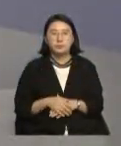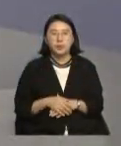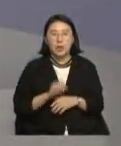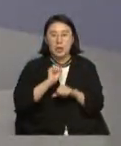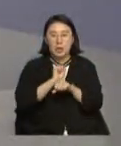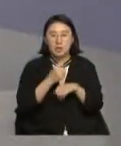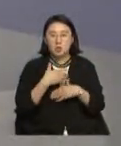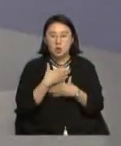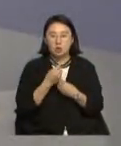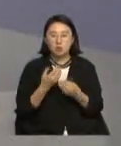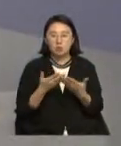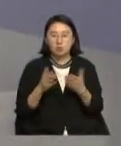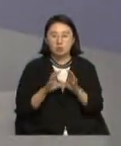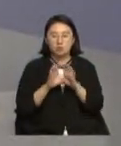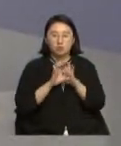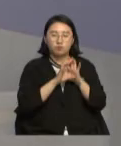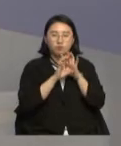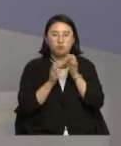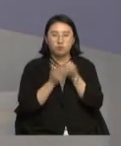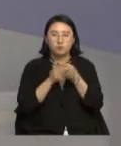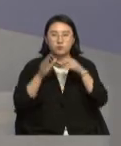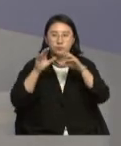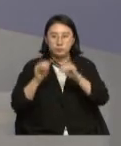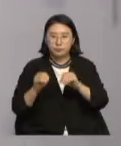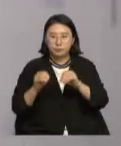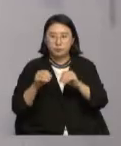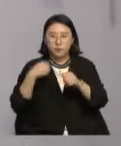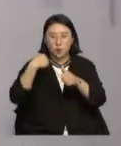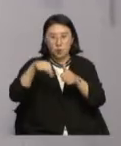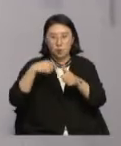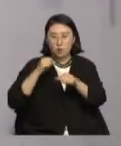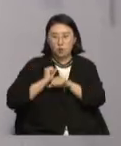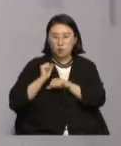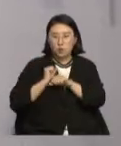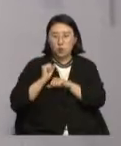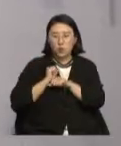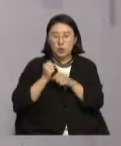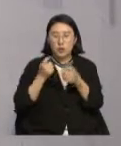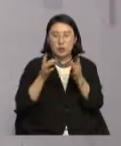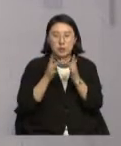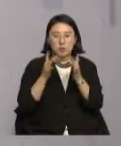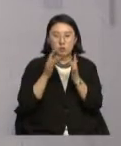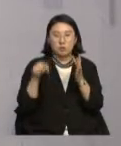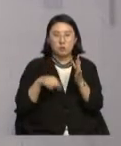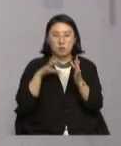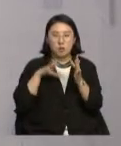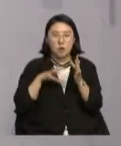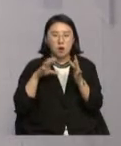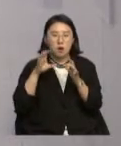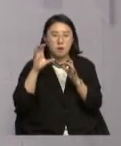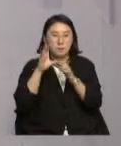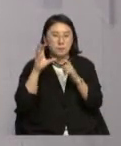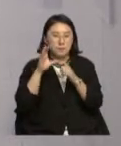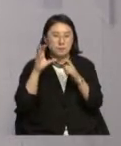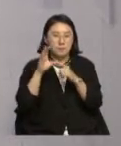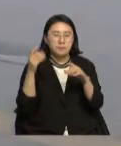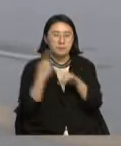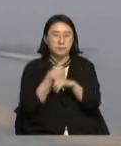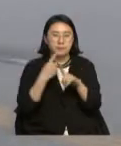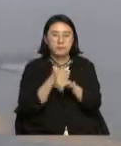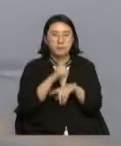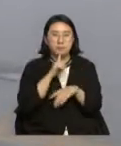행정안전부 난 프로나 1구 사태로 중단된 민방위 교육을 온라인상에서 진행하는 사이버 교육 으로 대체 하겠다고